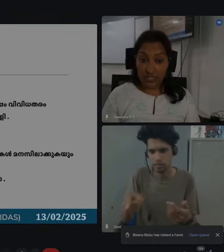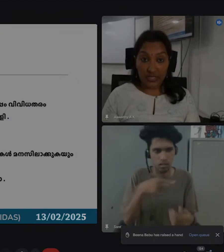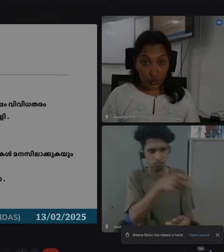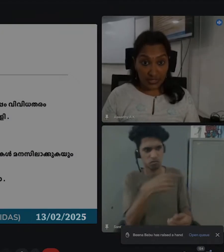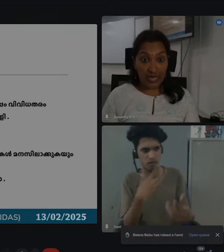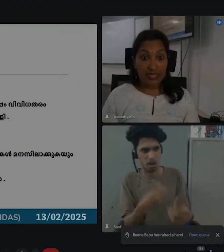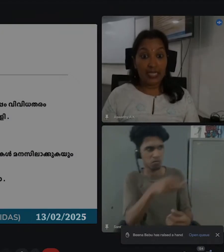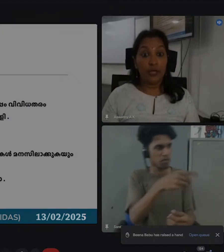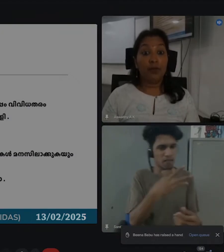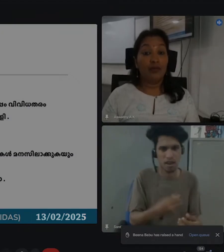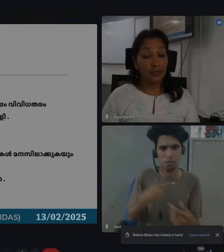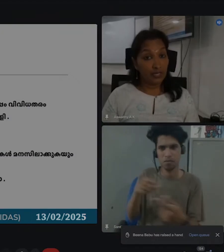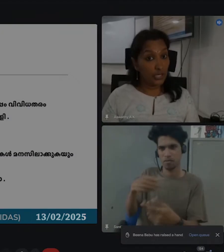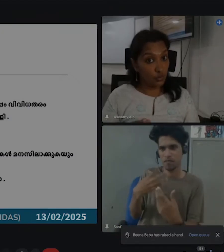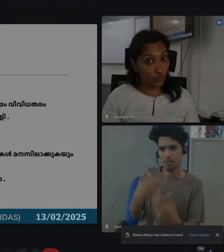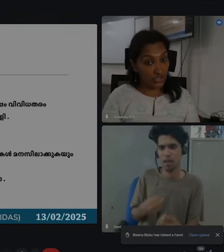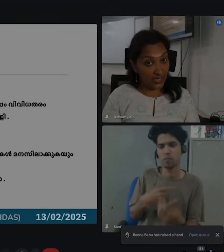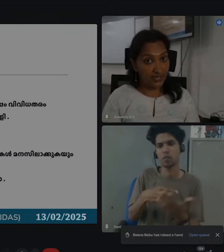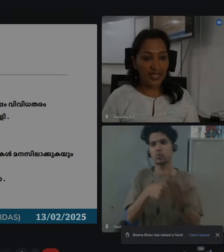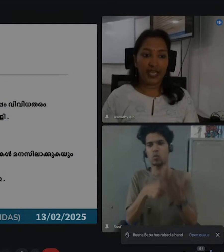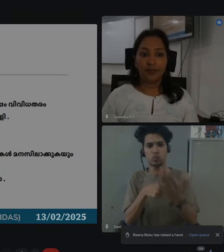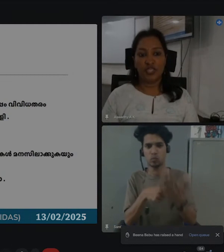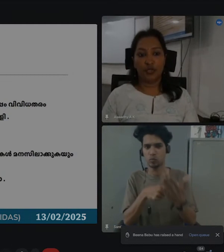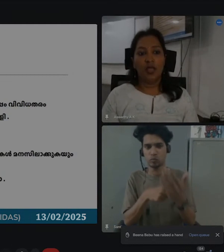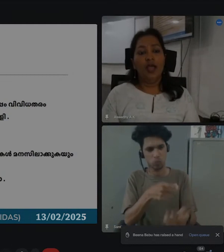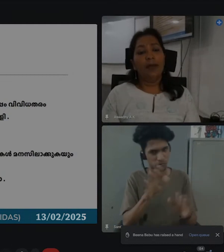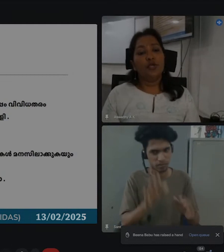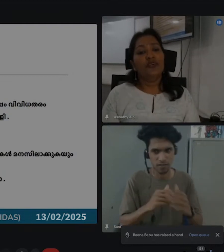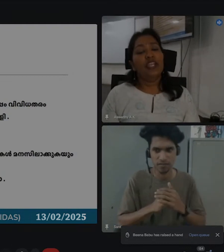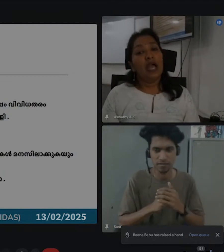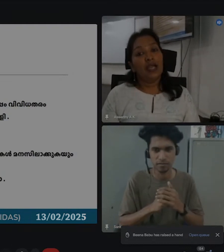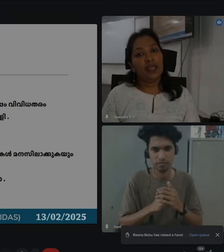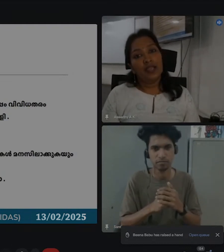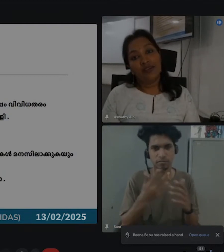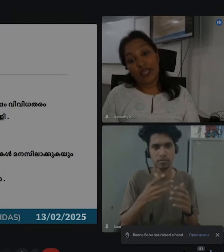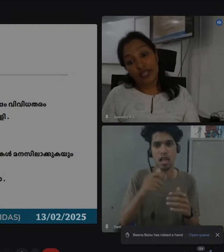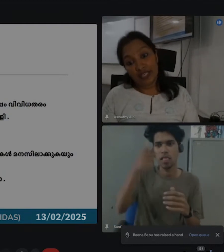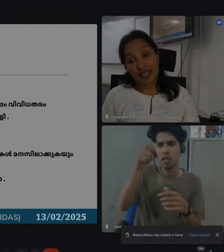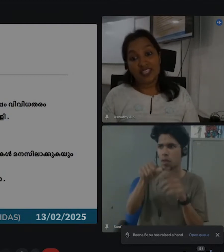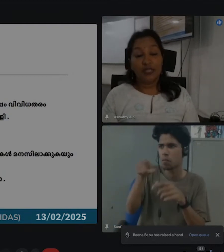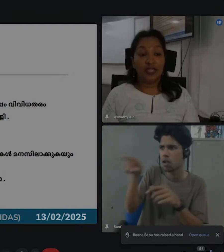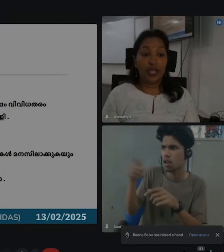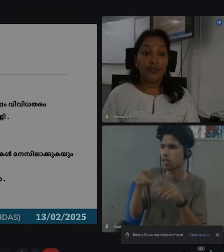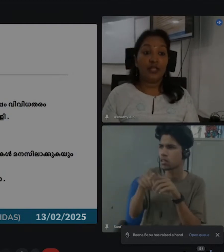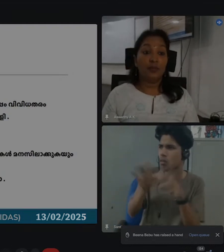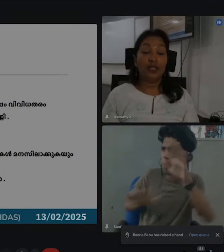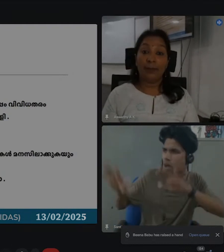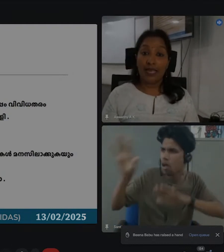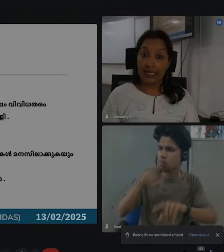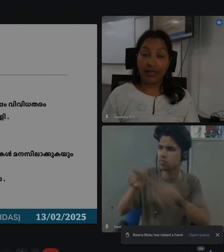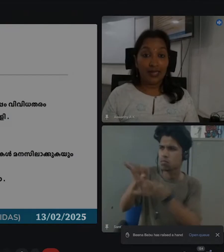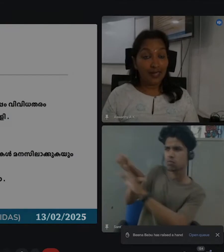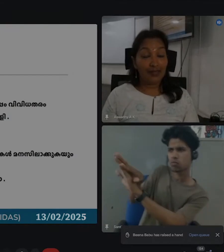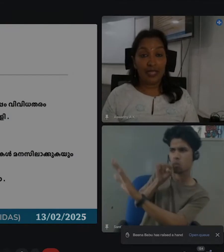അവർ വസ്തുക്കളെ ചൂണ്ടിക്കാണിക്കുകയും നമ്മൾ എന്തെങ്കിലും ചോദിച്ചു കഴിഞ്ഞാൽ തരികയും ചെയ്യുന്നു. മറ്റുള്ളവരുടെ ആംഗ്യങ്ങൾ അവർ അനുകരിക്കാൻ ശ്രമിക്കുകയും അതുപോലെ